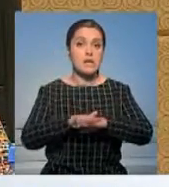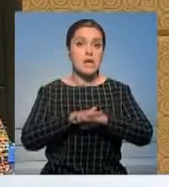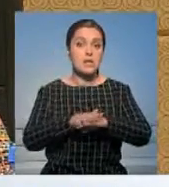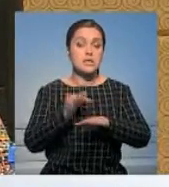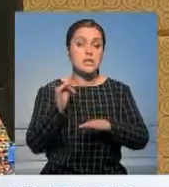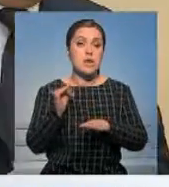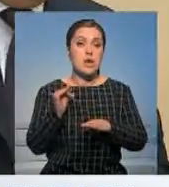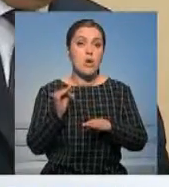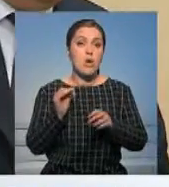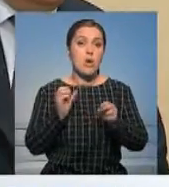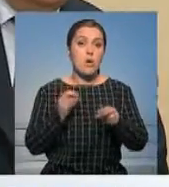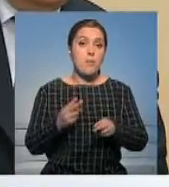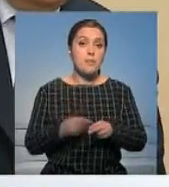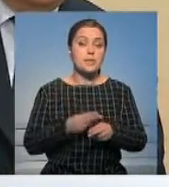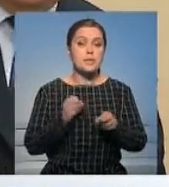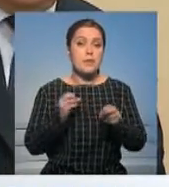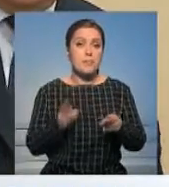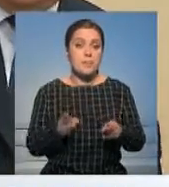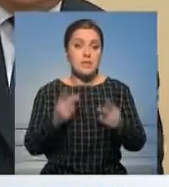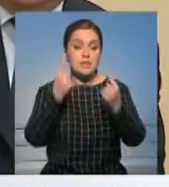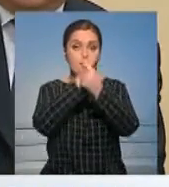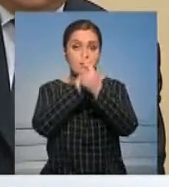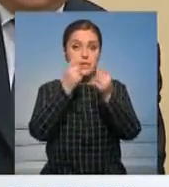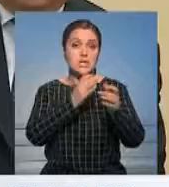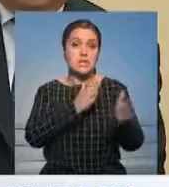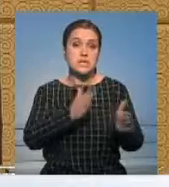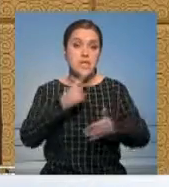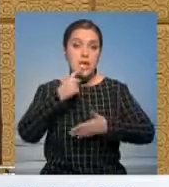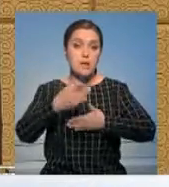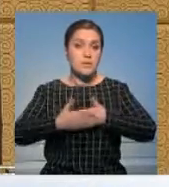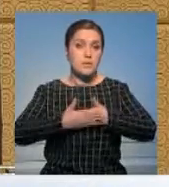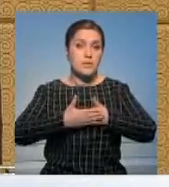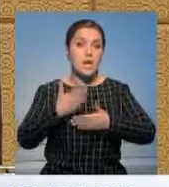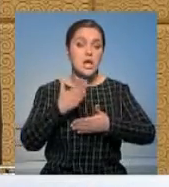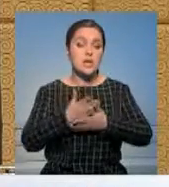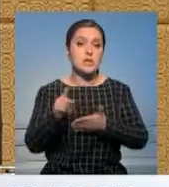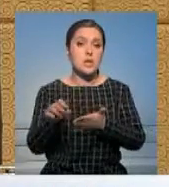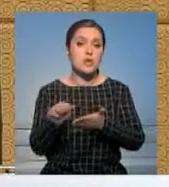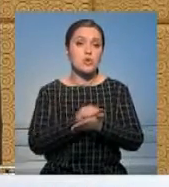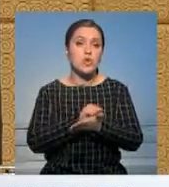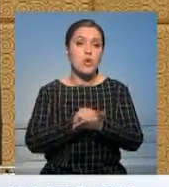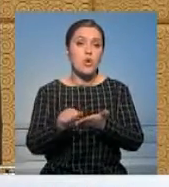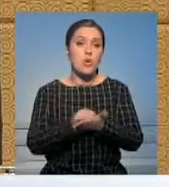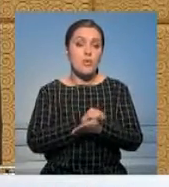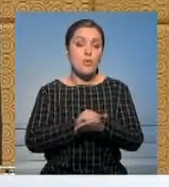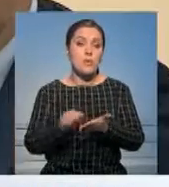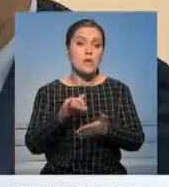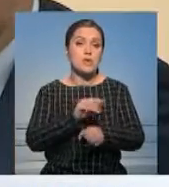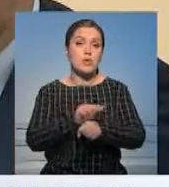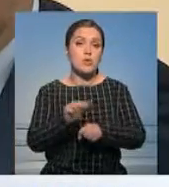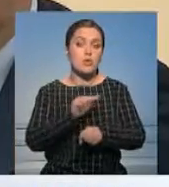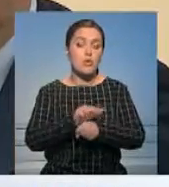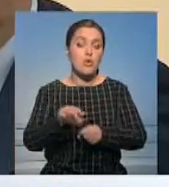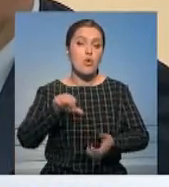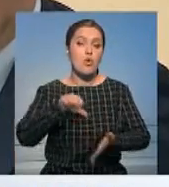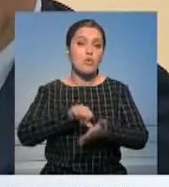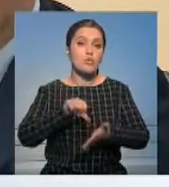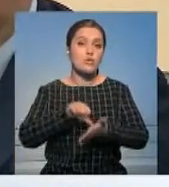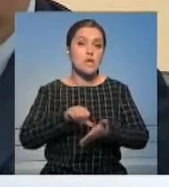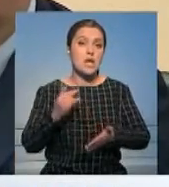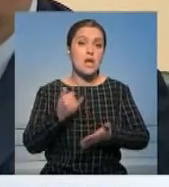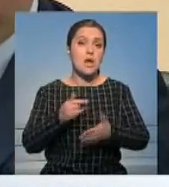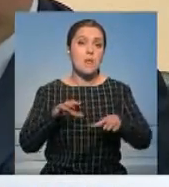угроз безопасности информационных систем, сближения нормативно-правовых актов и методических документов участников. Сенаторы